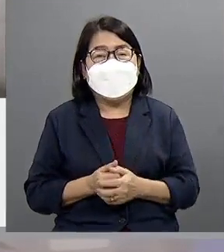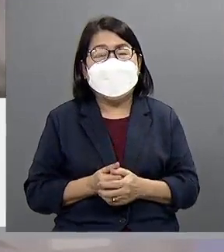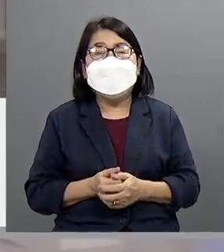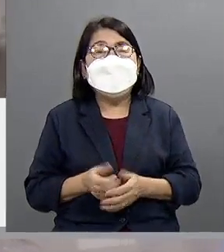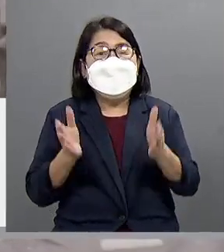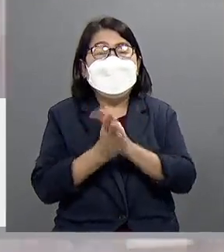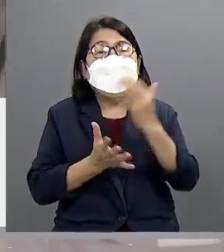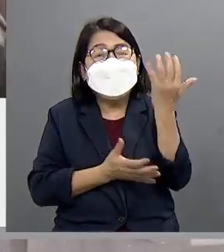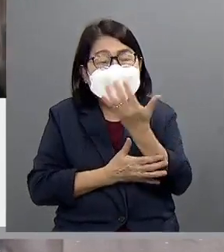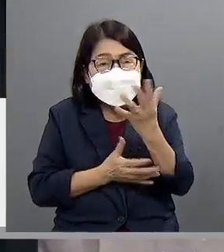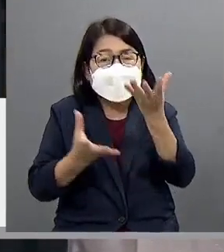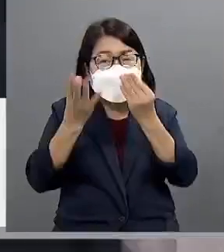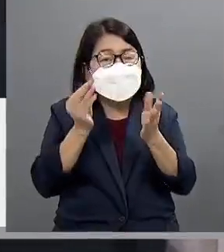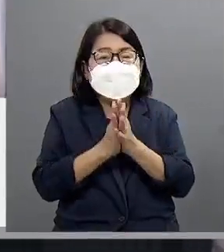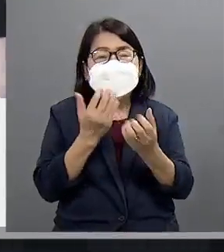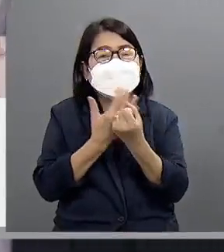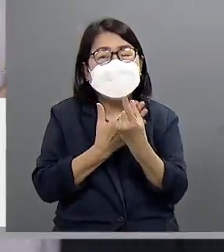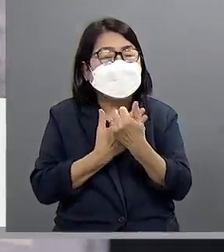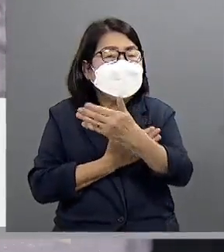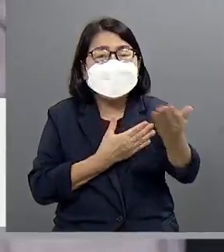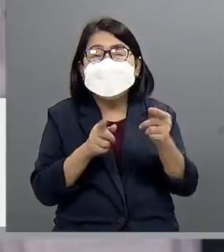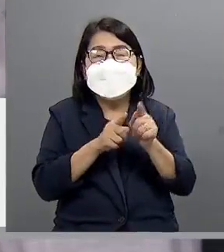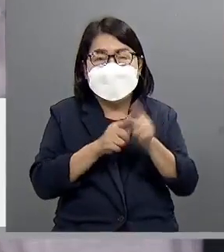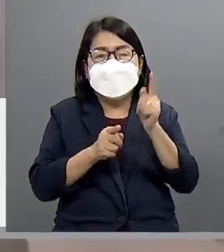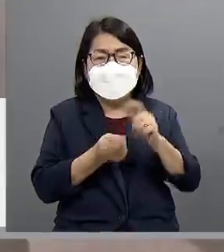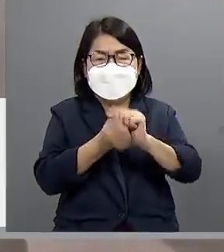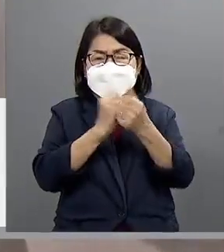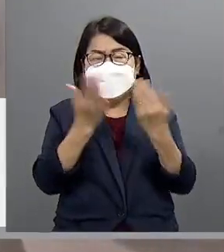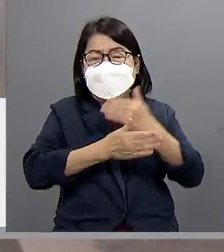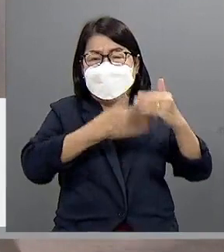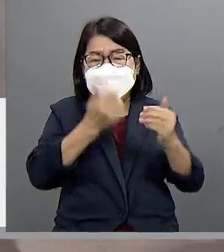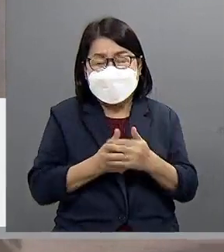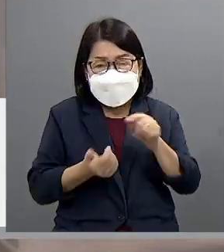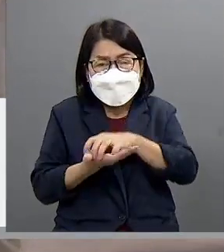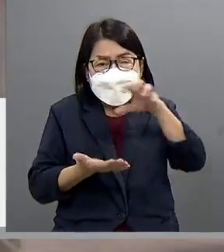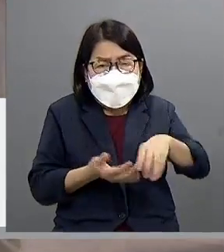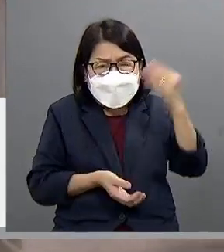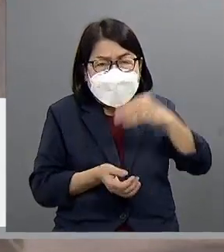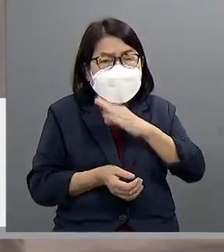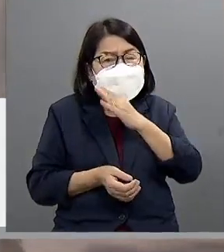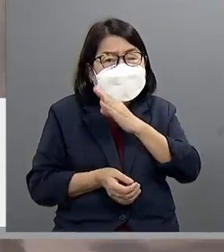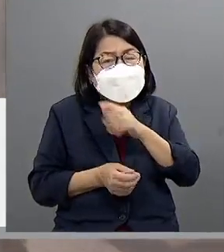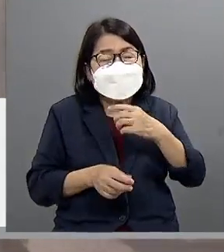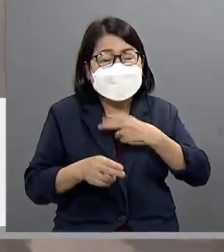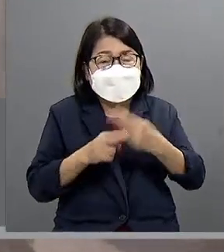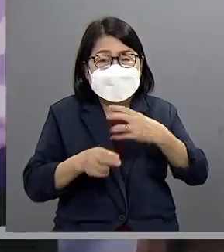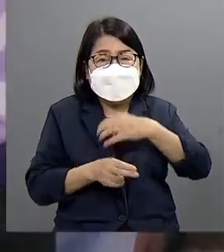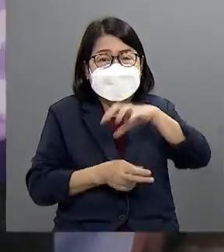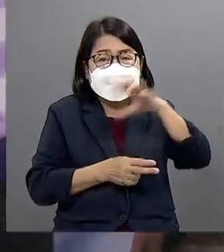ควรจะซัพพอร์ตกันในทางสร้างสรรค์นะคะการปั่นข่าวหรือว่าแอบอ้างไม่ว่าจะเพราะอะไรไม่เป็นผลดีกับทุกฝ่าย